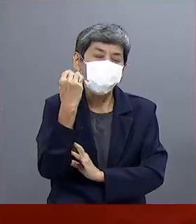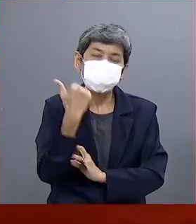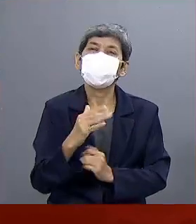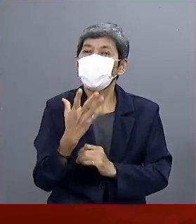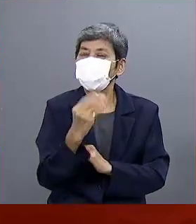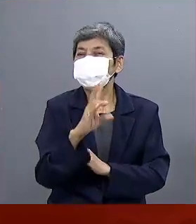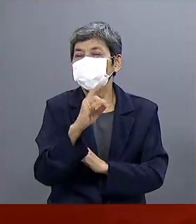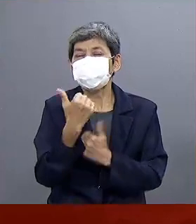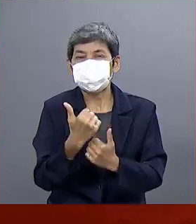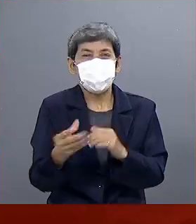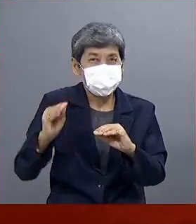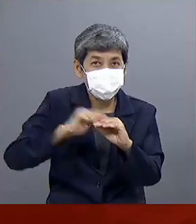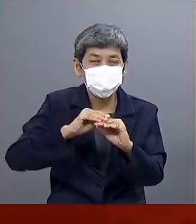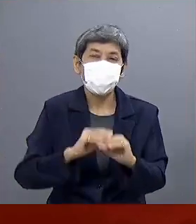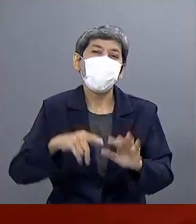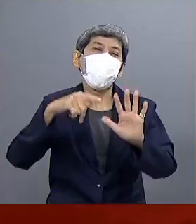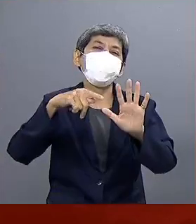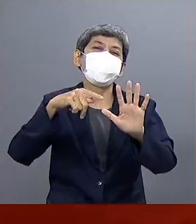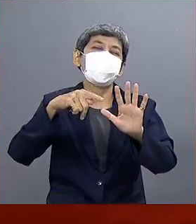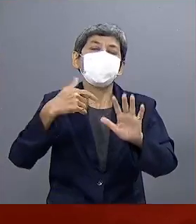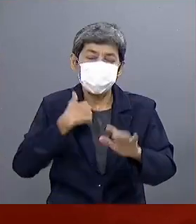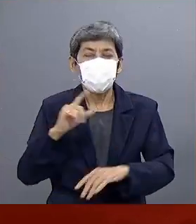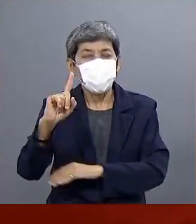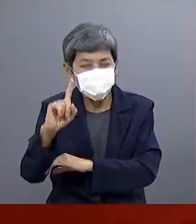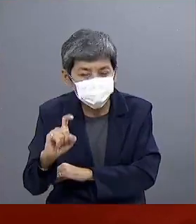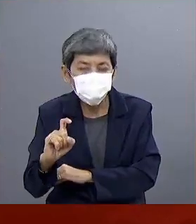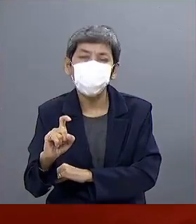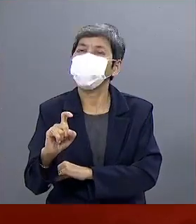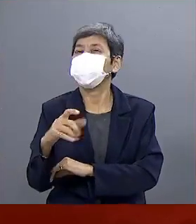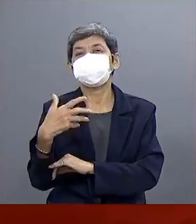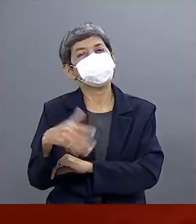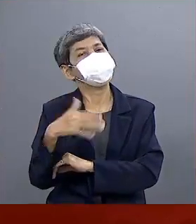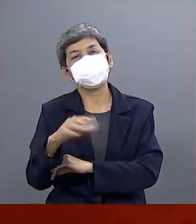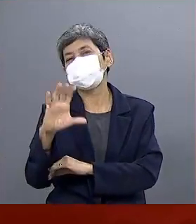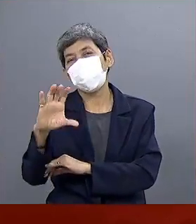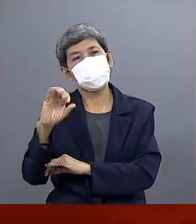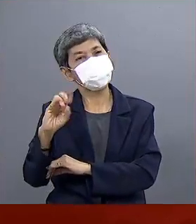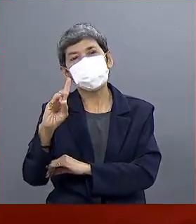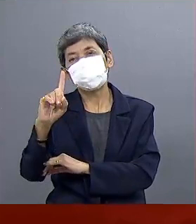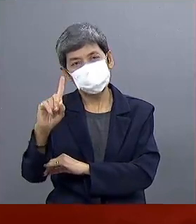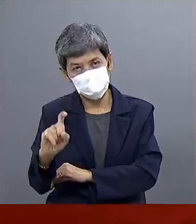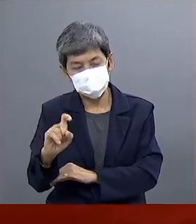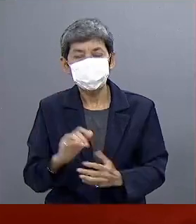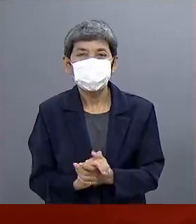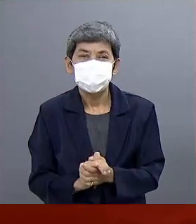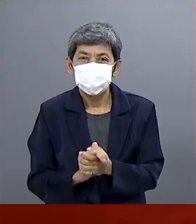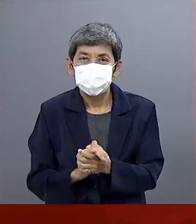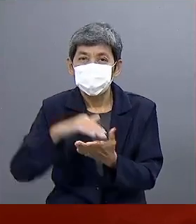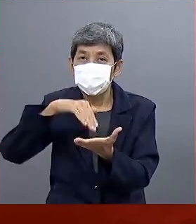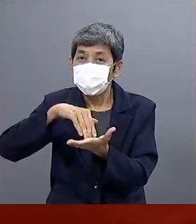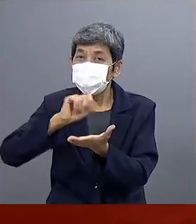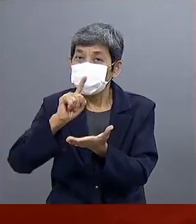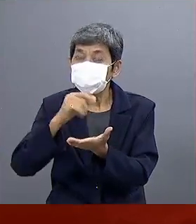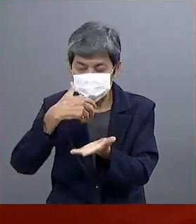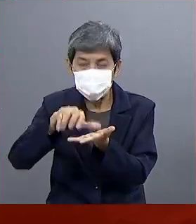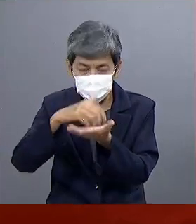พิ่ม 5,000 กว่าคนแต่ว่ามีผู้เสียชีวิตก็ยังสูงอยู่นะคะที่57คนศูนย์ข้อมูลก็มีการเปิดเผ